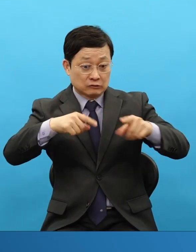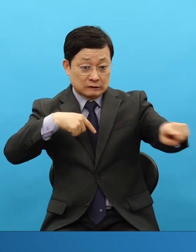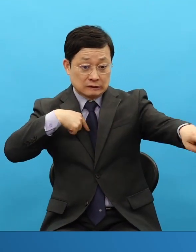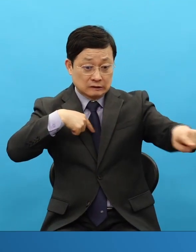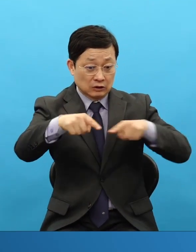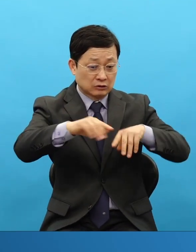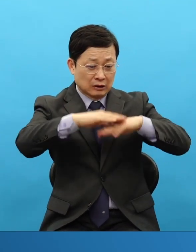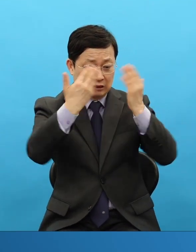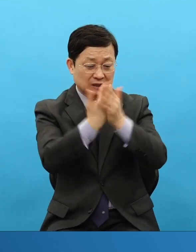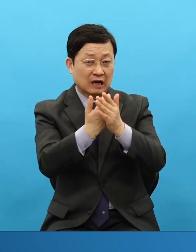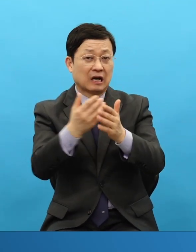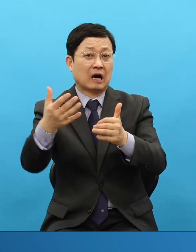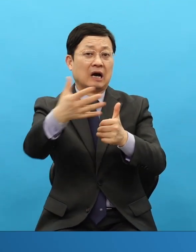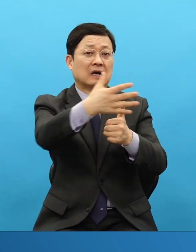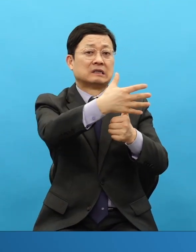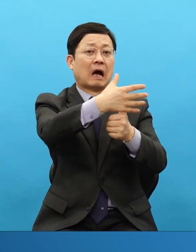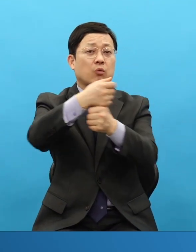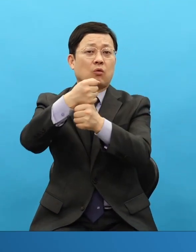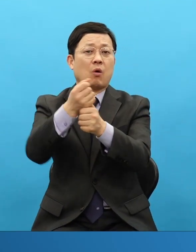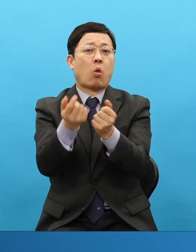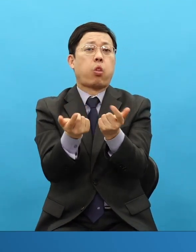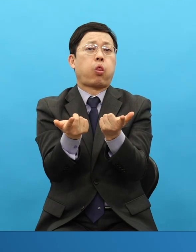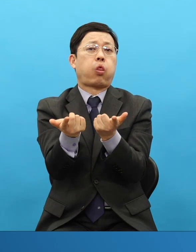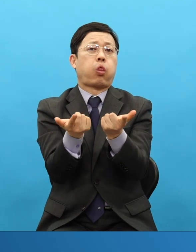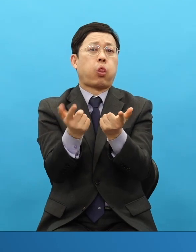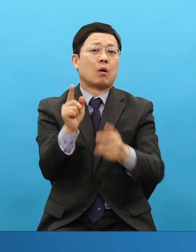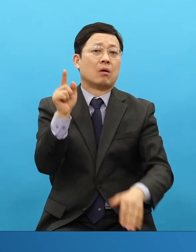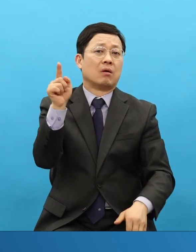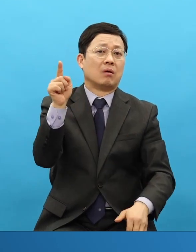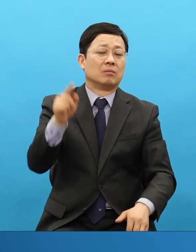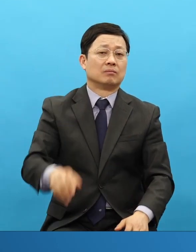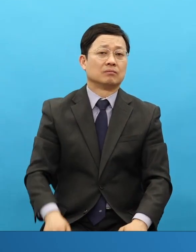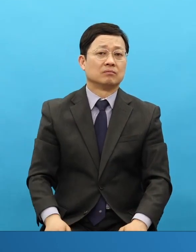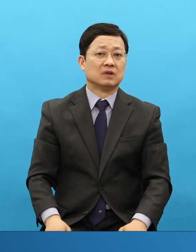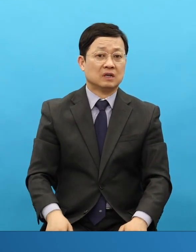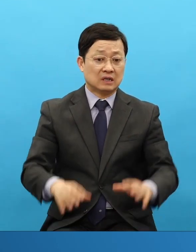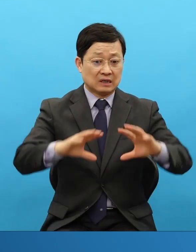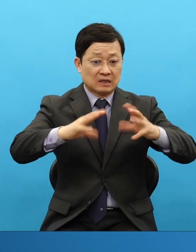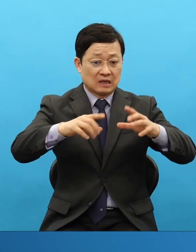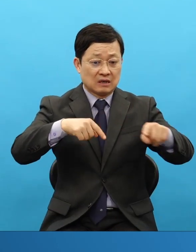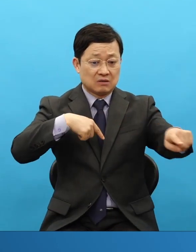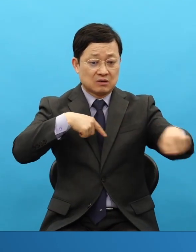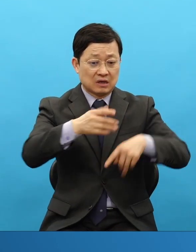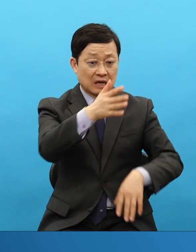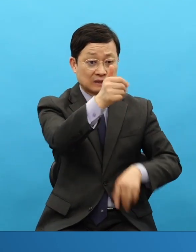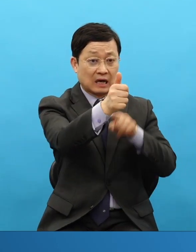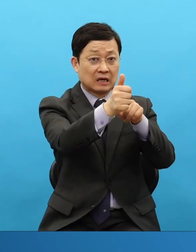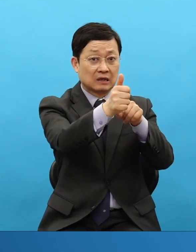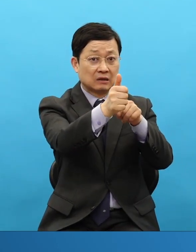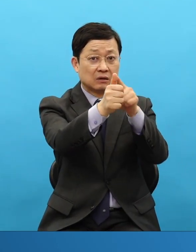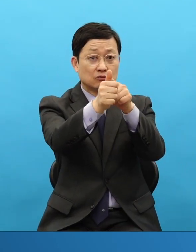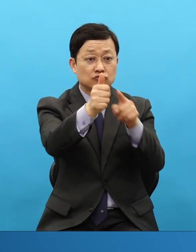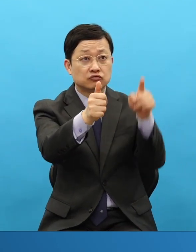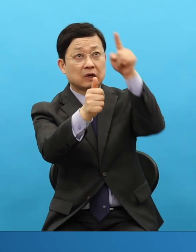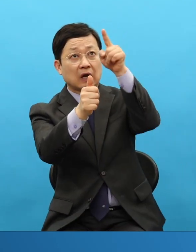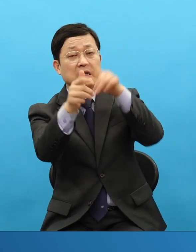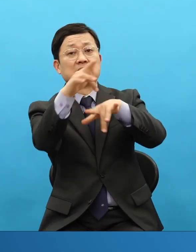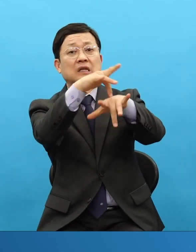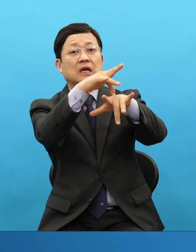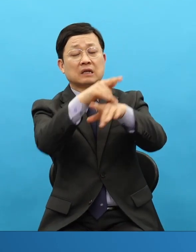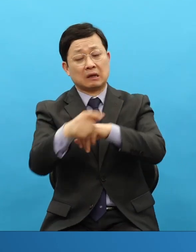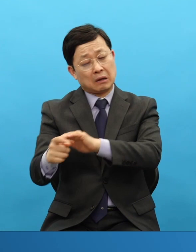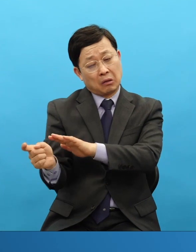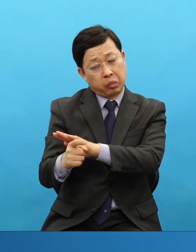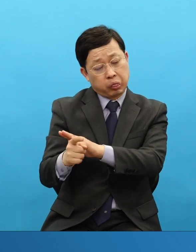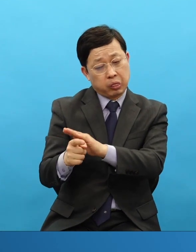That Satan is holding on to the governments and authorities. 권세자를 사로잡고 있다. He's taking hold of the authorities and leaders. 범죄자들을 사로잡고 있다.